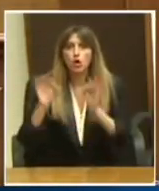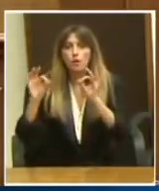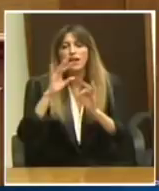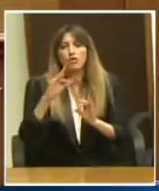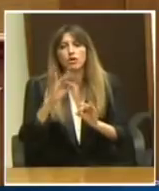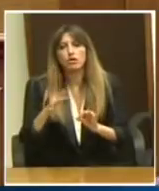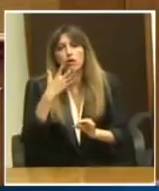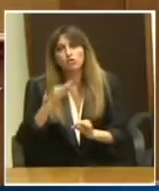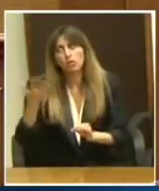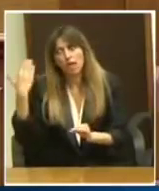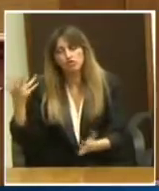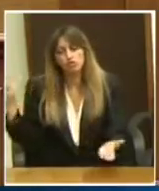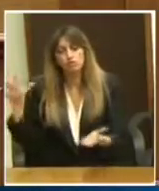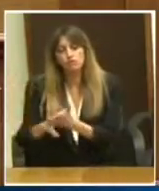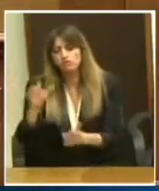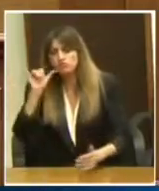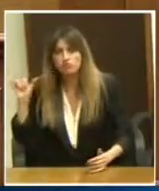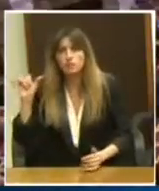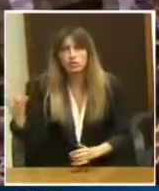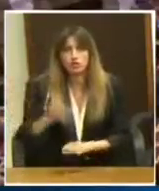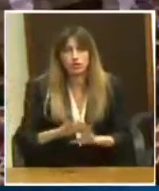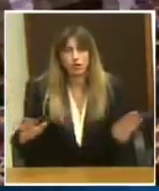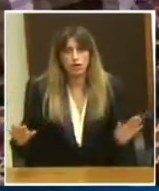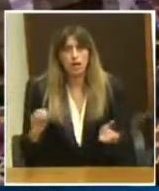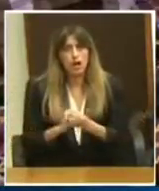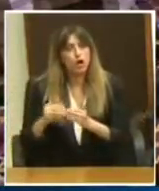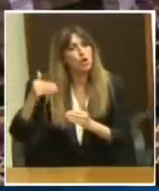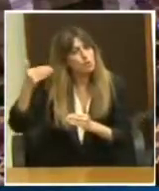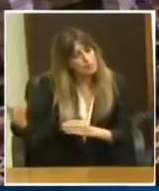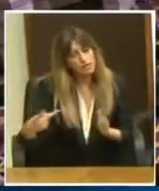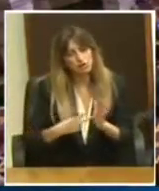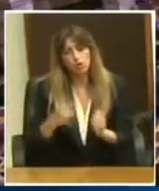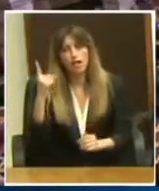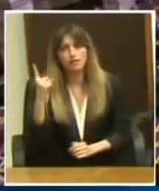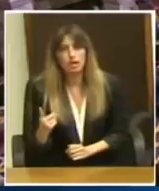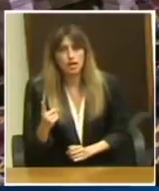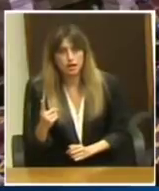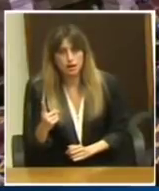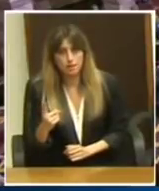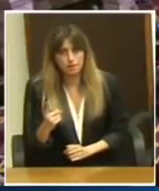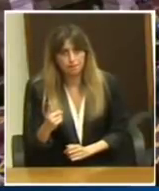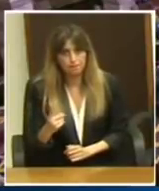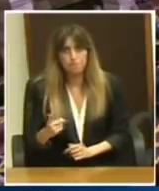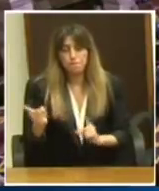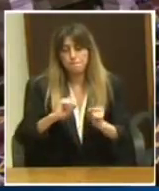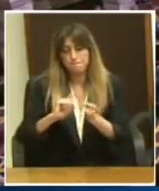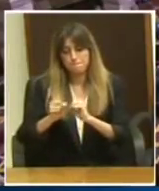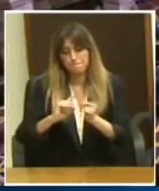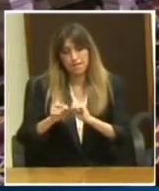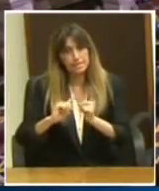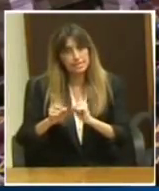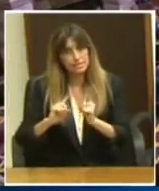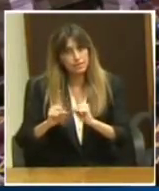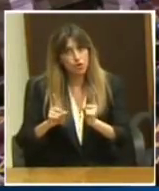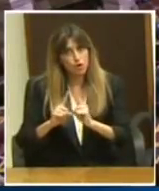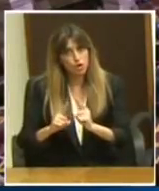χρόνια. Αλλά και αργότερα, το 2001, όταν υπεγράφει στη συμφωνία, η